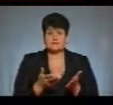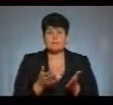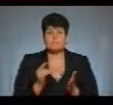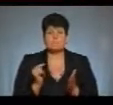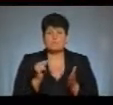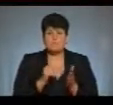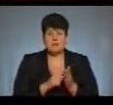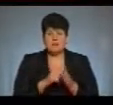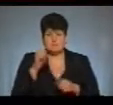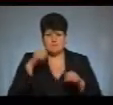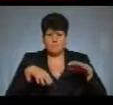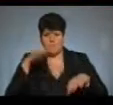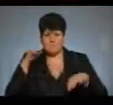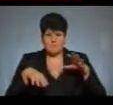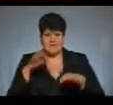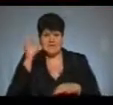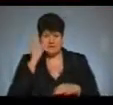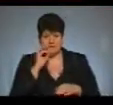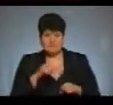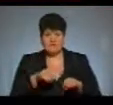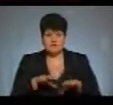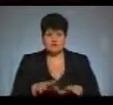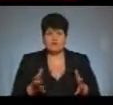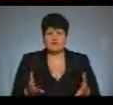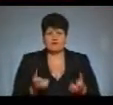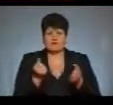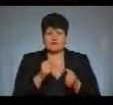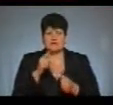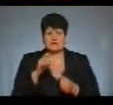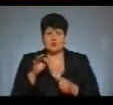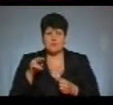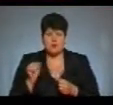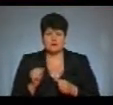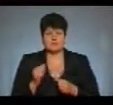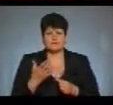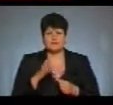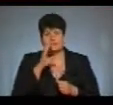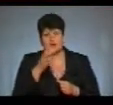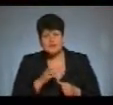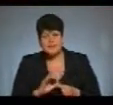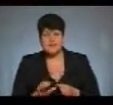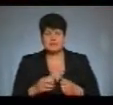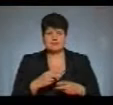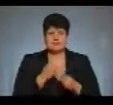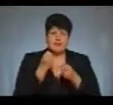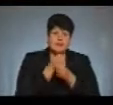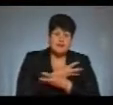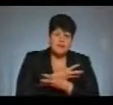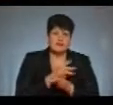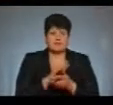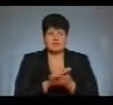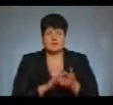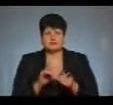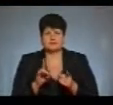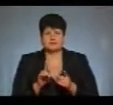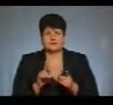потрапило під бомбардування німців, вирішують врятувати зоопарк. І слоненят, і тигренят. Що з ними відбувається? Ми приходимо сюди, щоб трішки